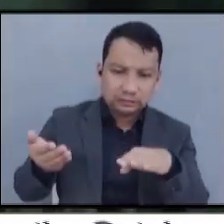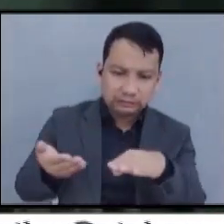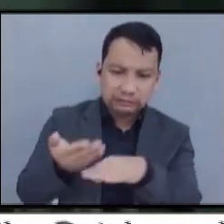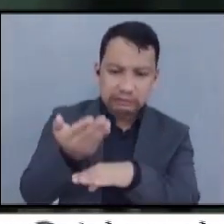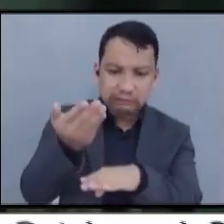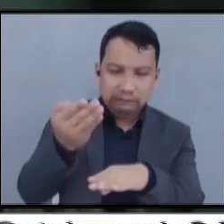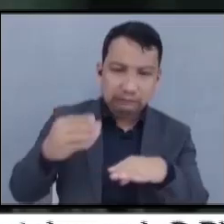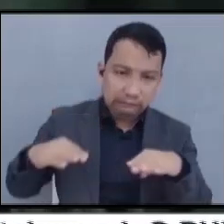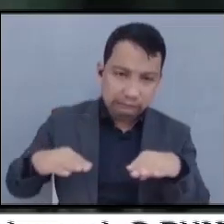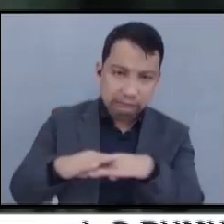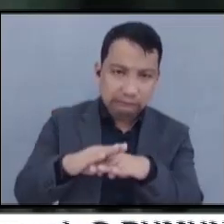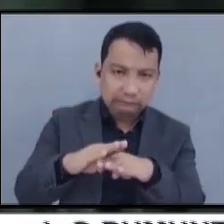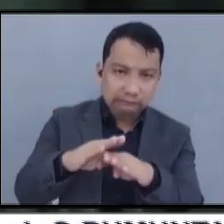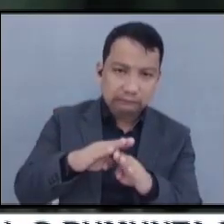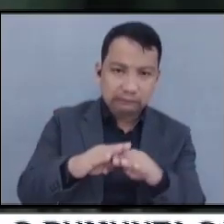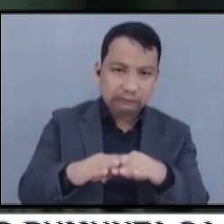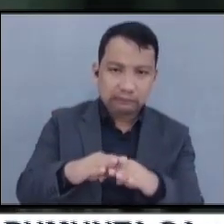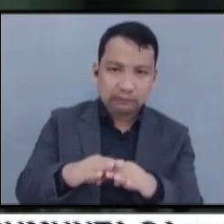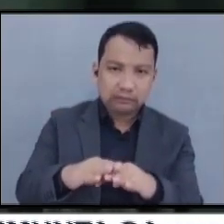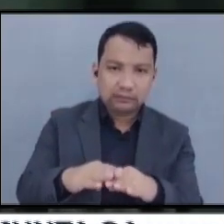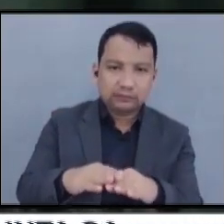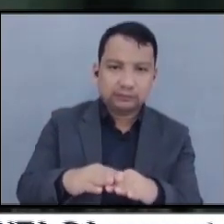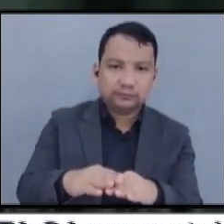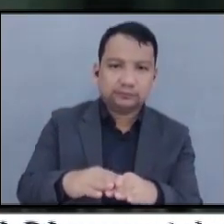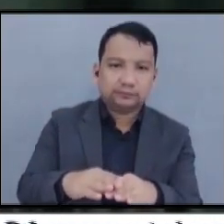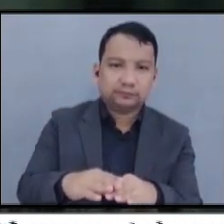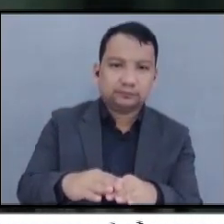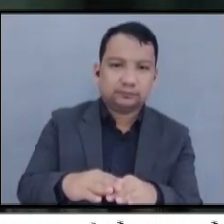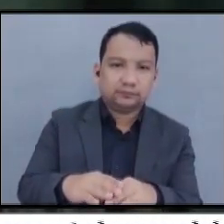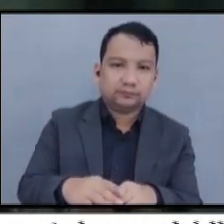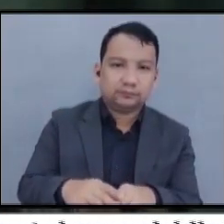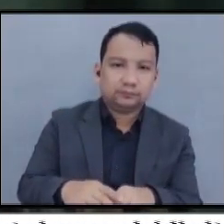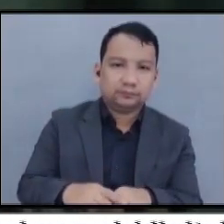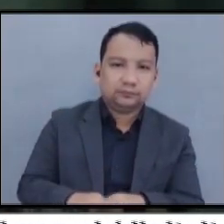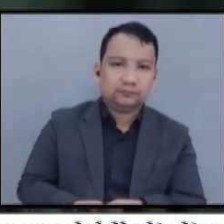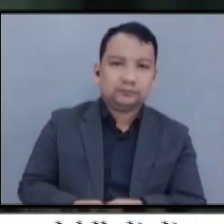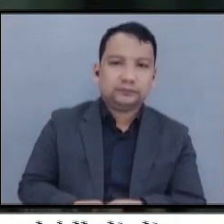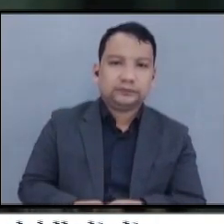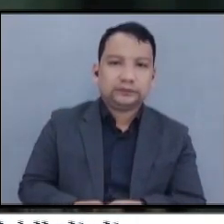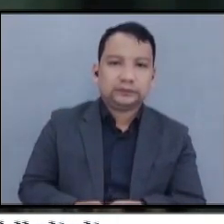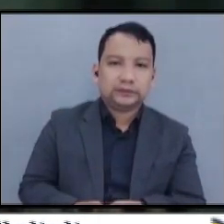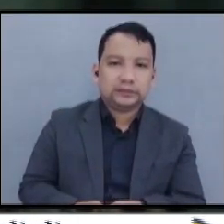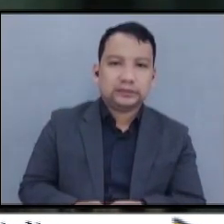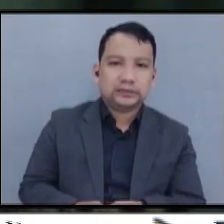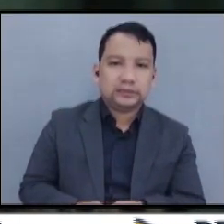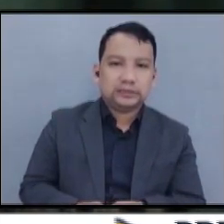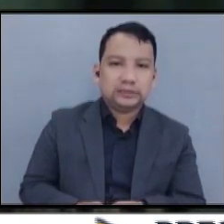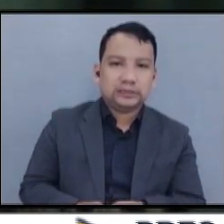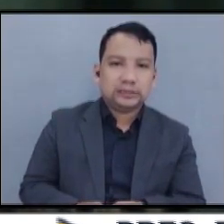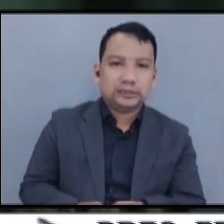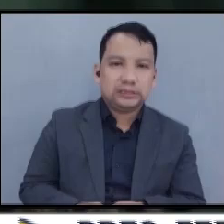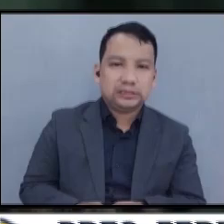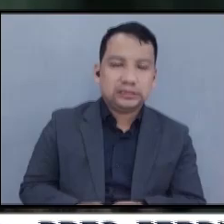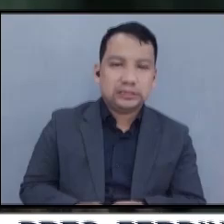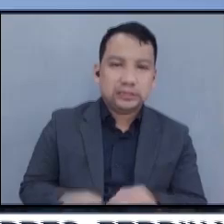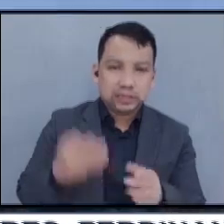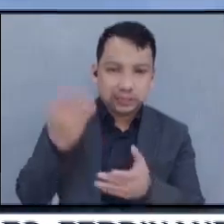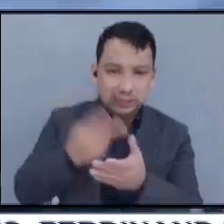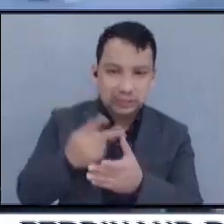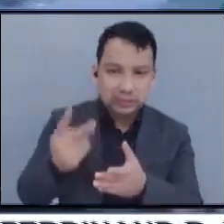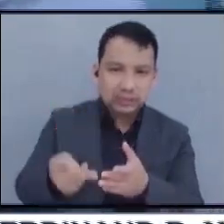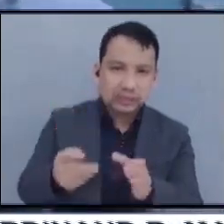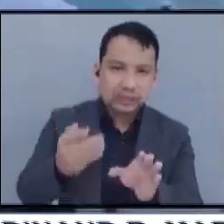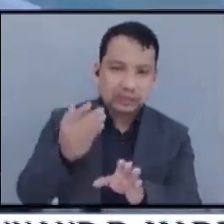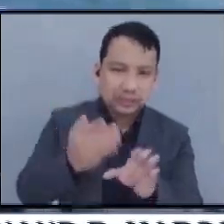balance na tumba ngayon ma'am yung rib na ' yung Saan ako bumagsak doon rin siya bumagsak po